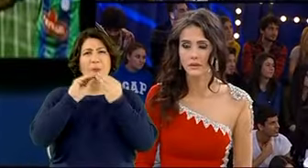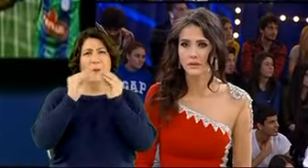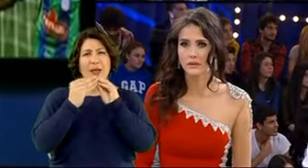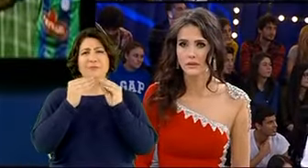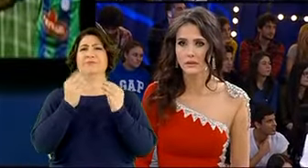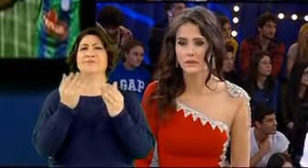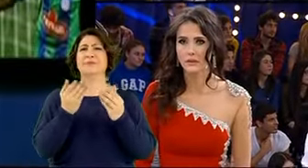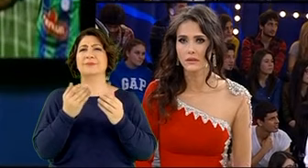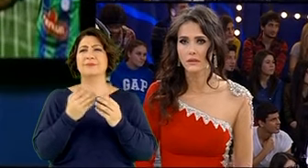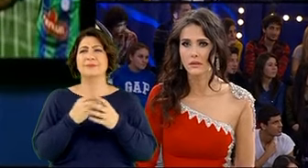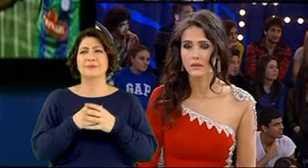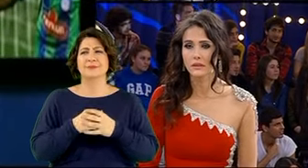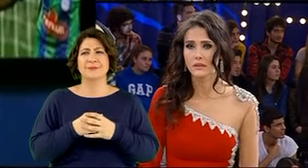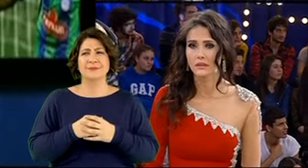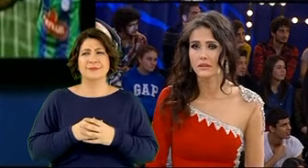Sakatlık problem.